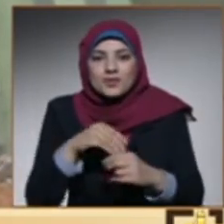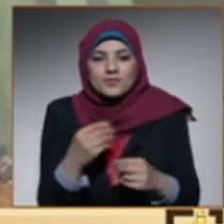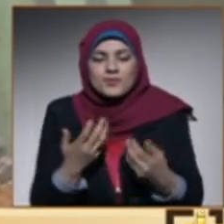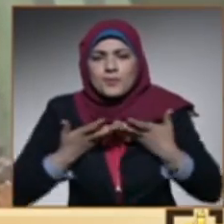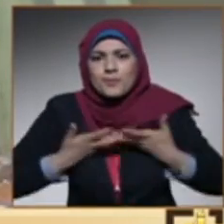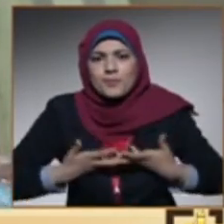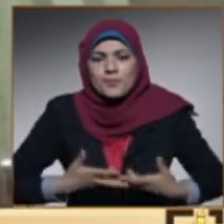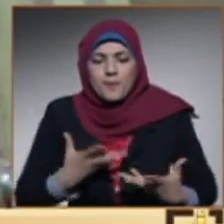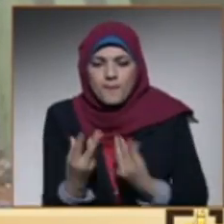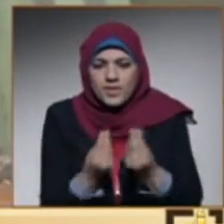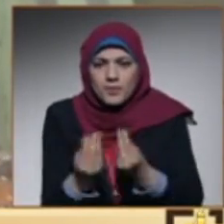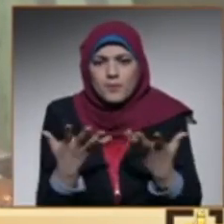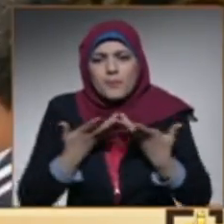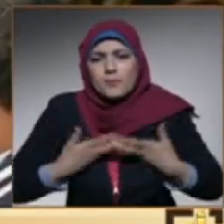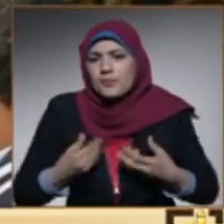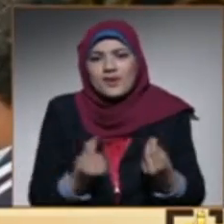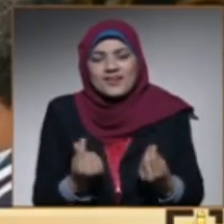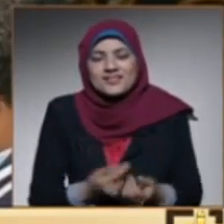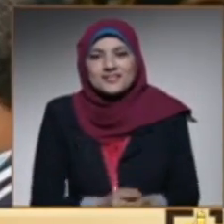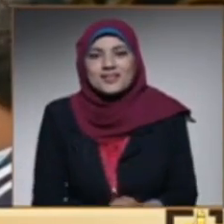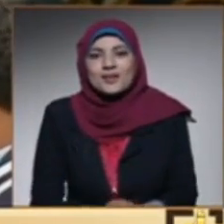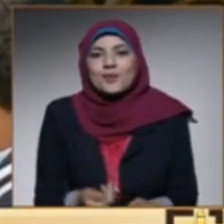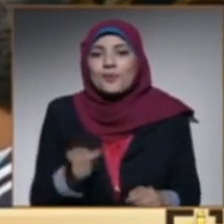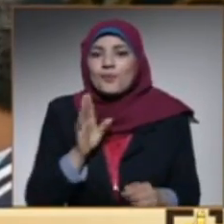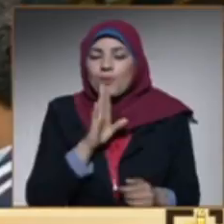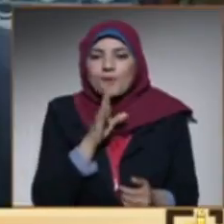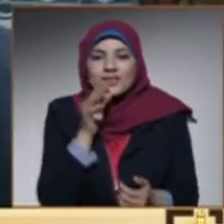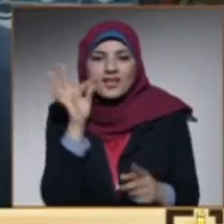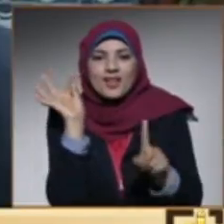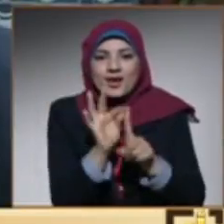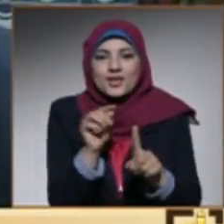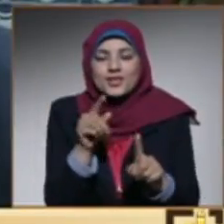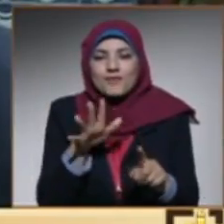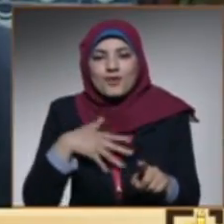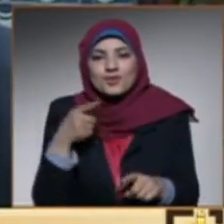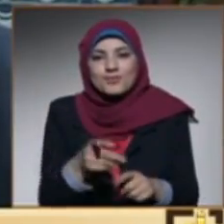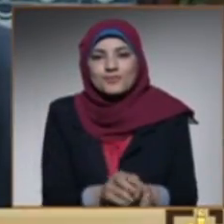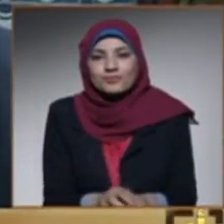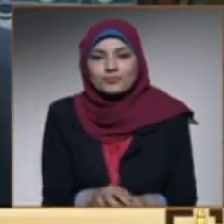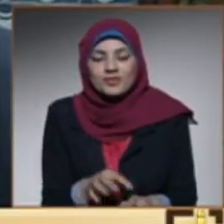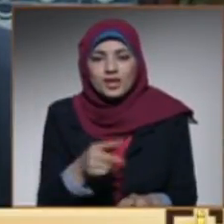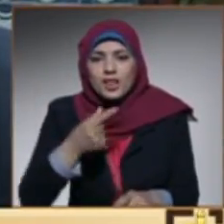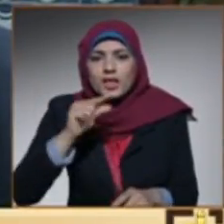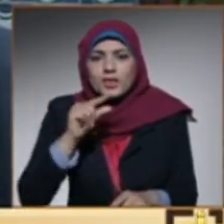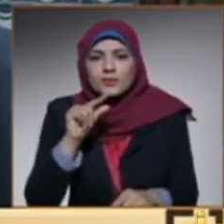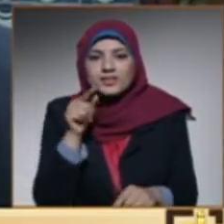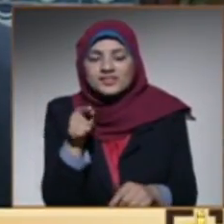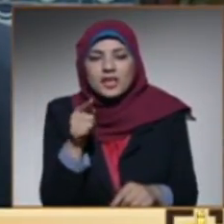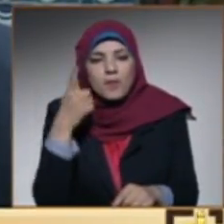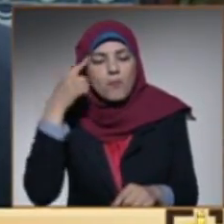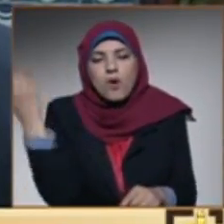للصم والبكم ويجعل هذا المقهى هو المقصد المفضل لهم. القهوة دي أصلا خاصة معروفة أن هي مستوى الصم والبكم من زمان